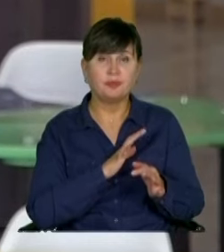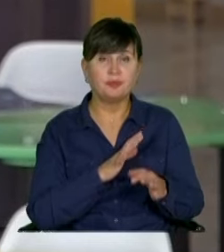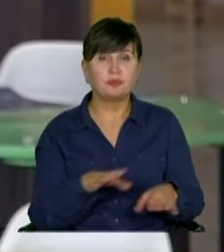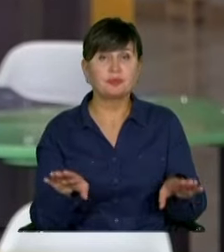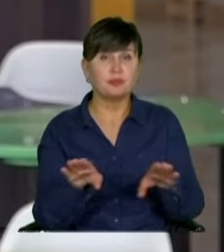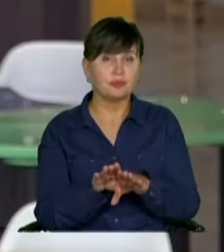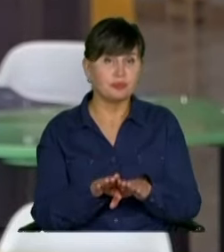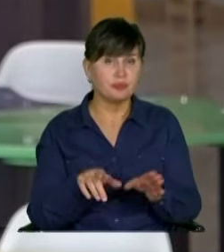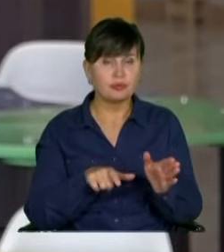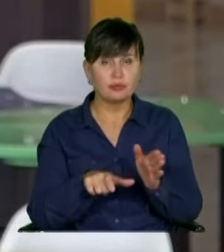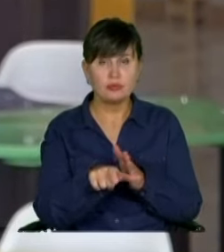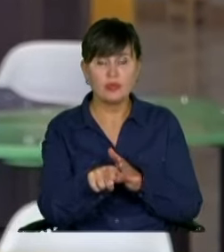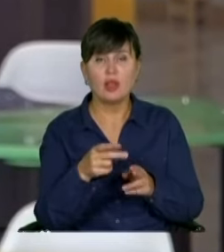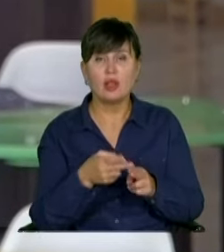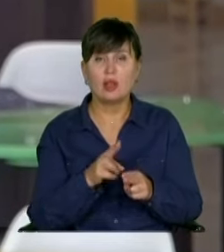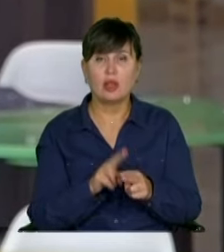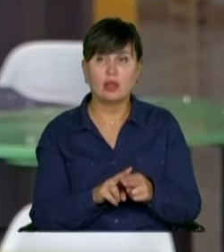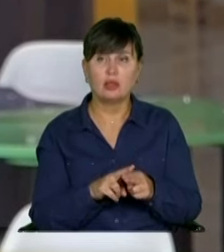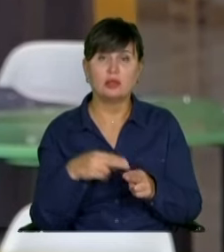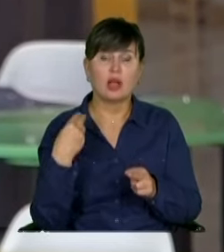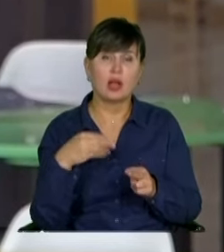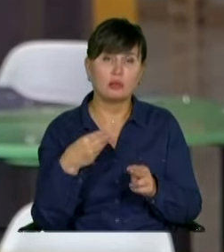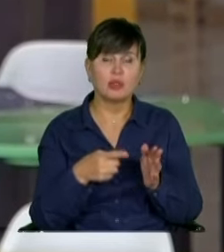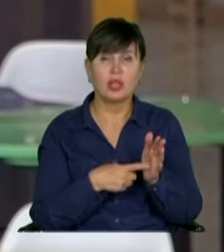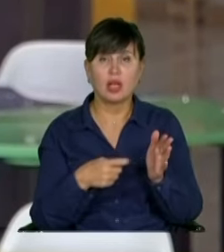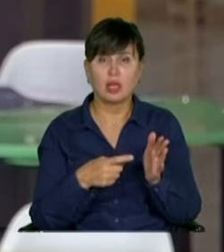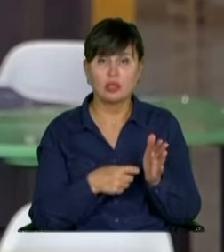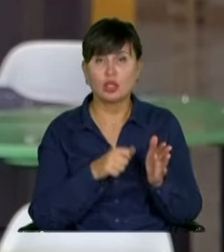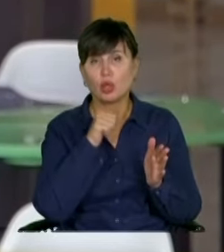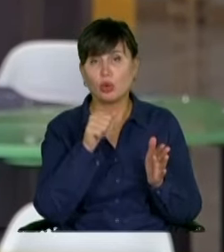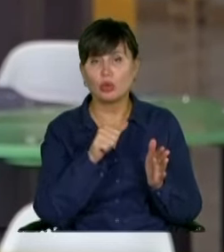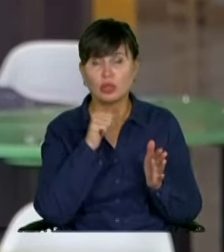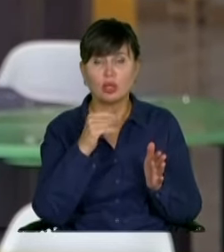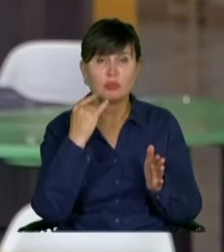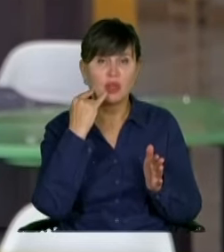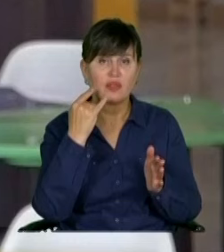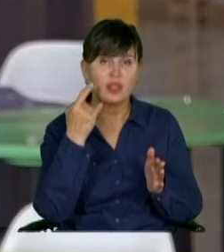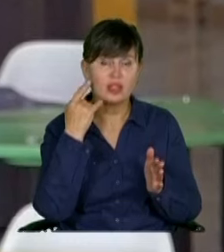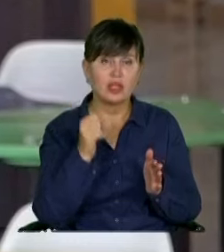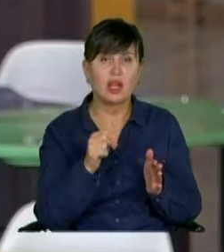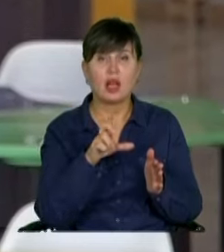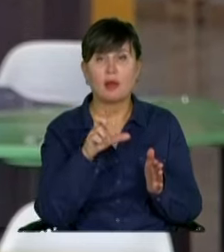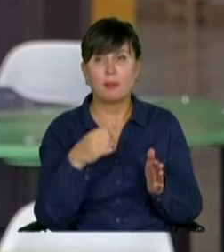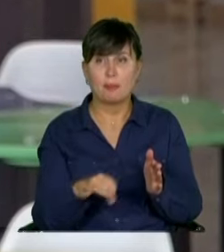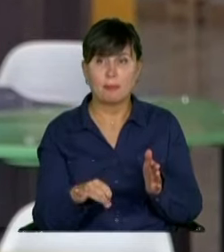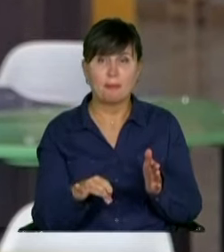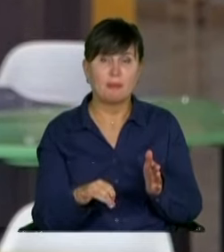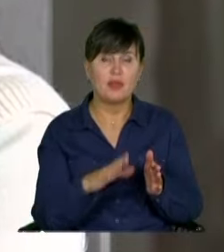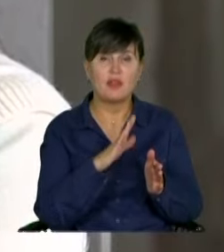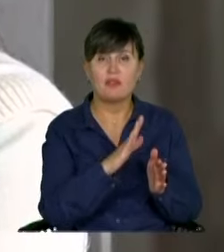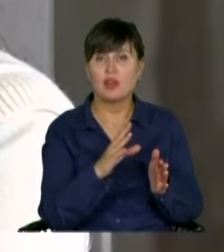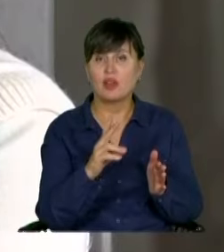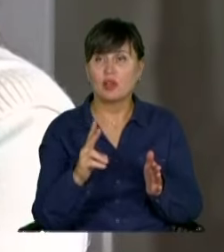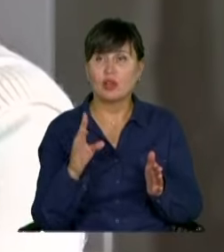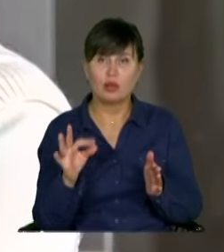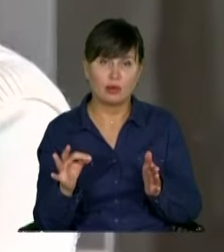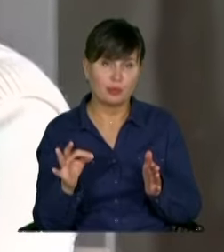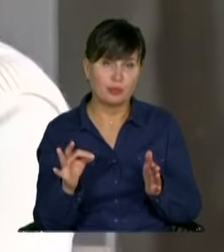закрыты дороги. Это в Акмолинской, Карагандинской, Кустанайской, Павлодарской, Абайской, Восточно-Казахстанской, в том